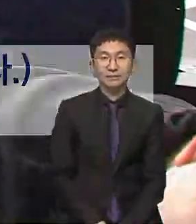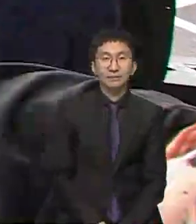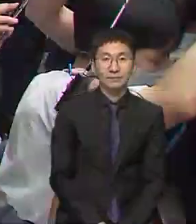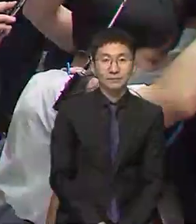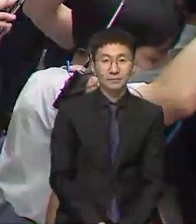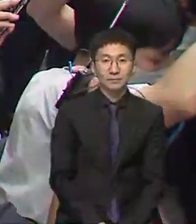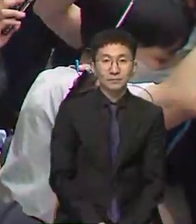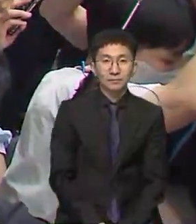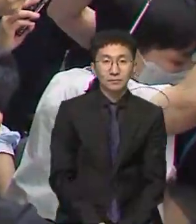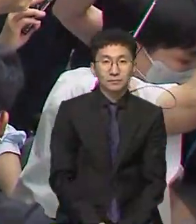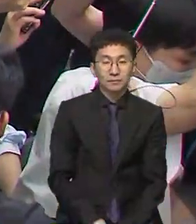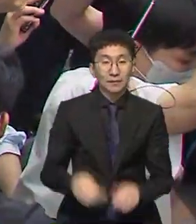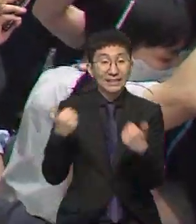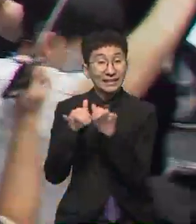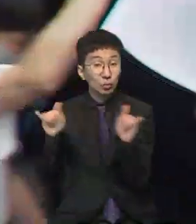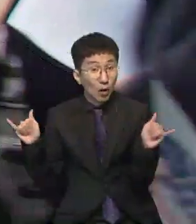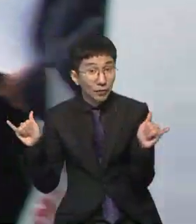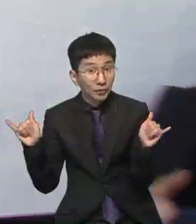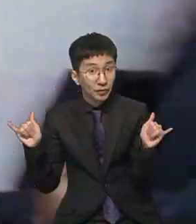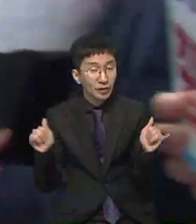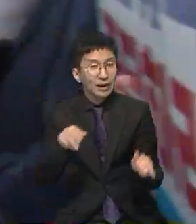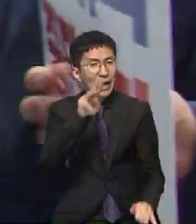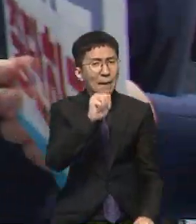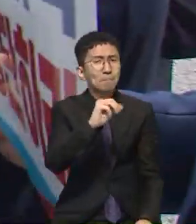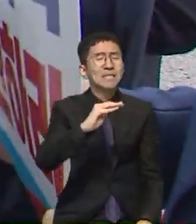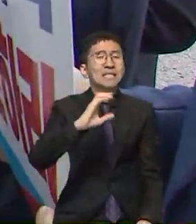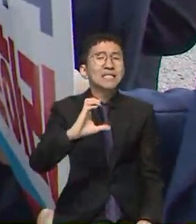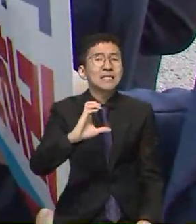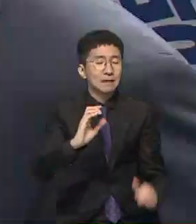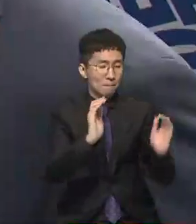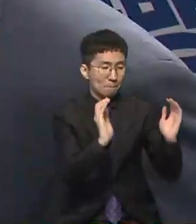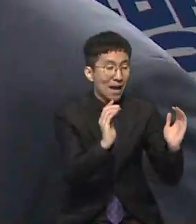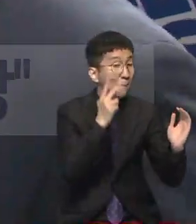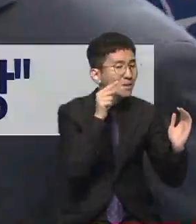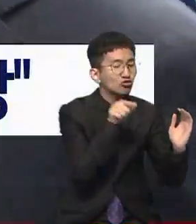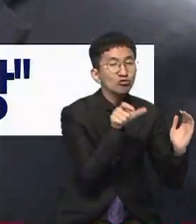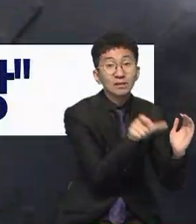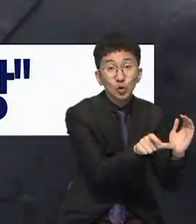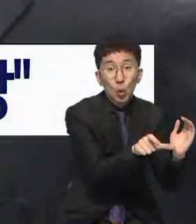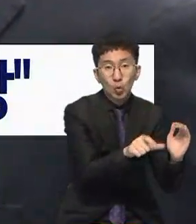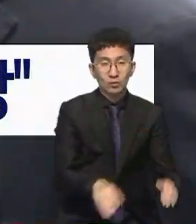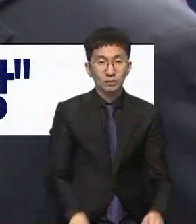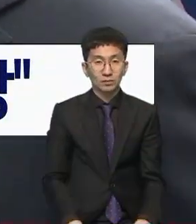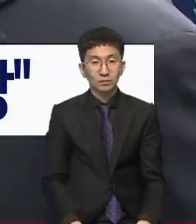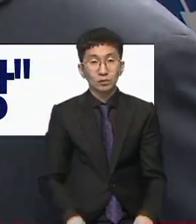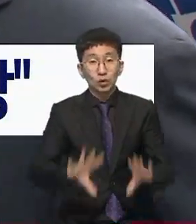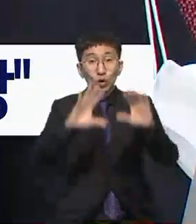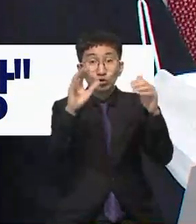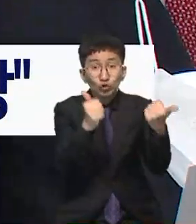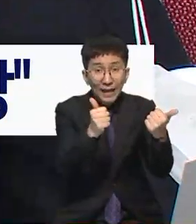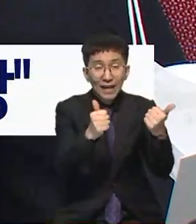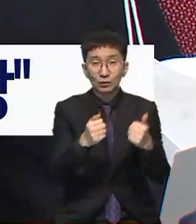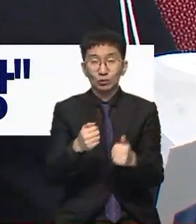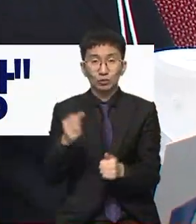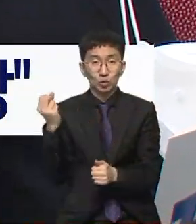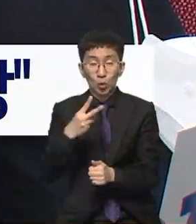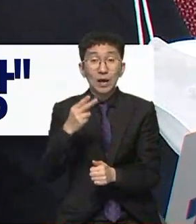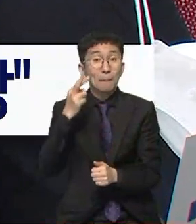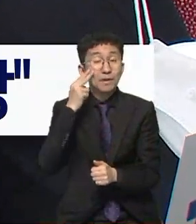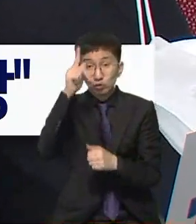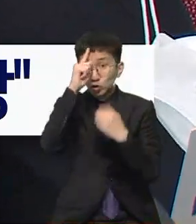사과하라. 의원들은 MBC가 미국이라는 자막을 임의로 넣고 백악관과 국무부에 메일을 보내는 등